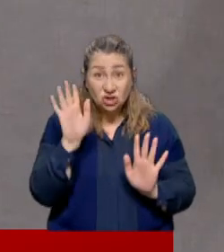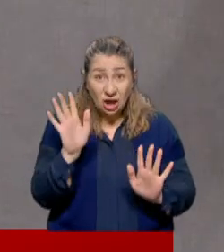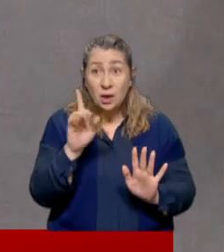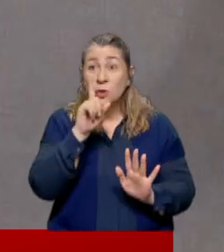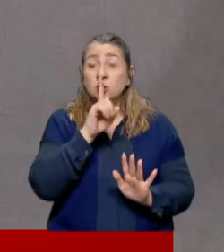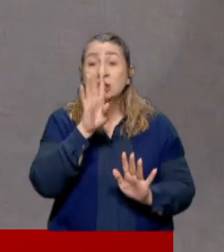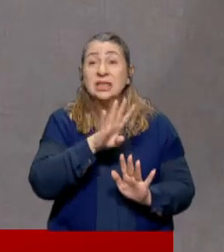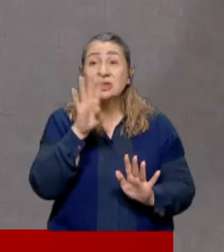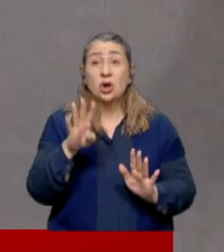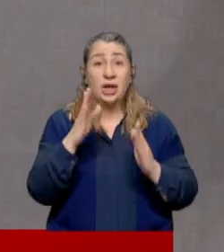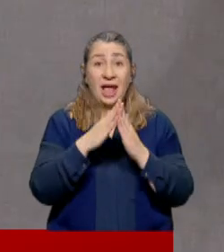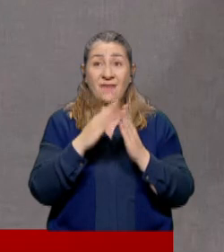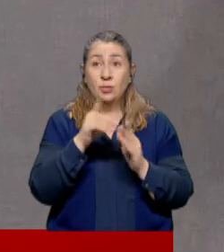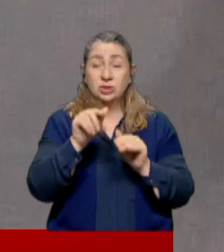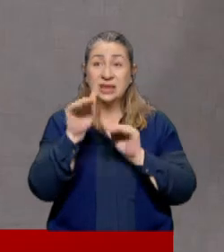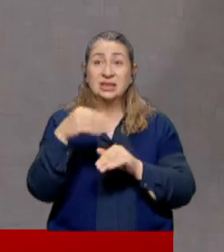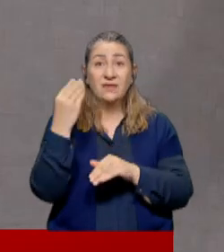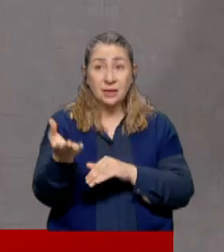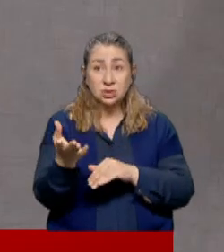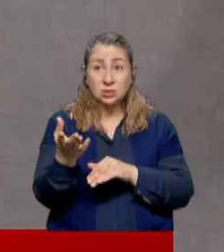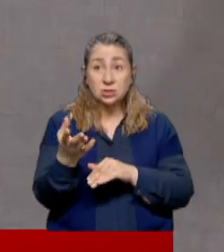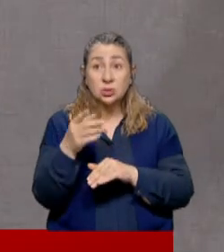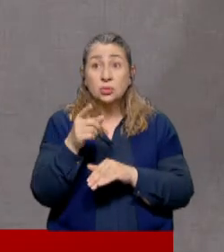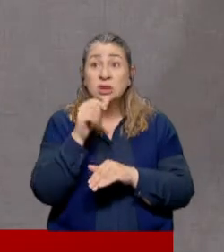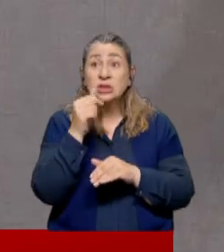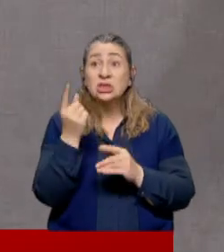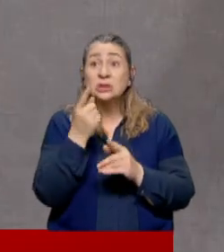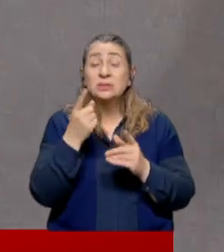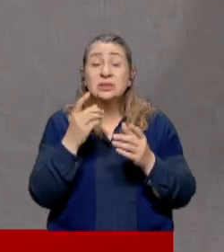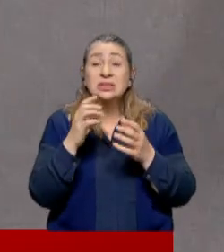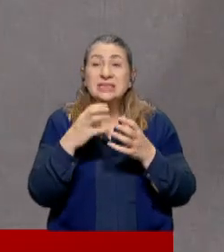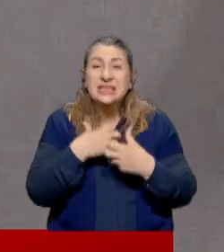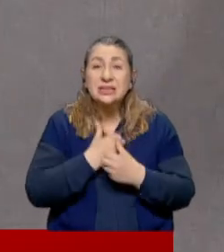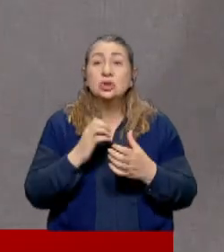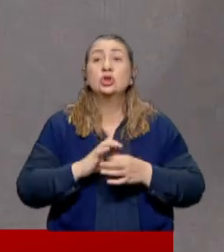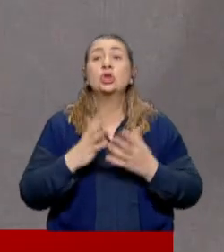144 haneye bu desteği vermiş. Bu hiçbir derde deva olmaz.